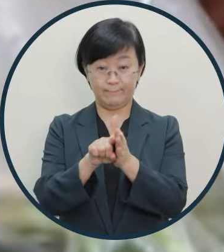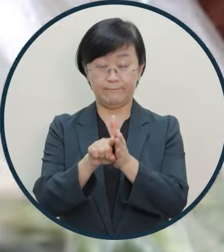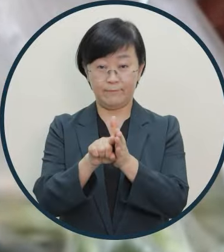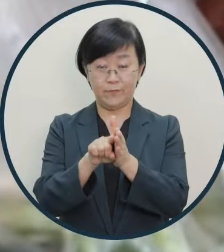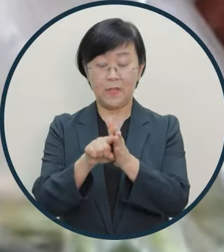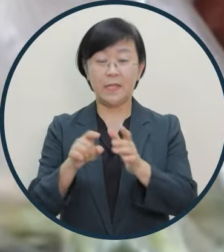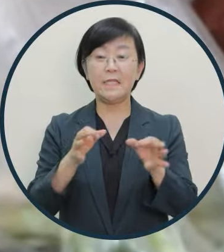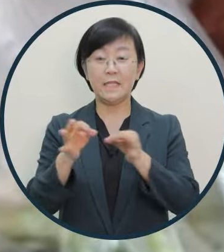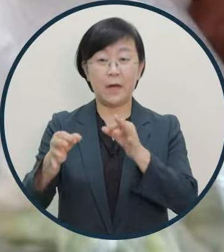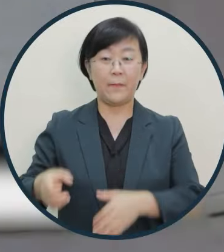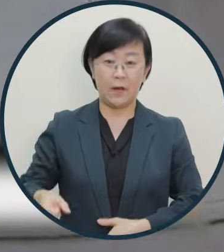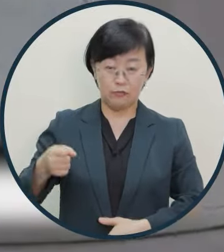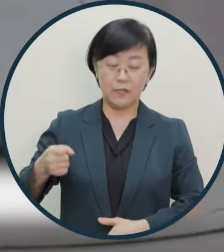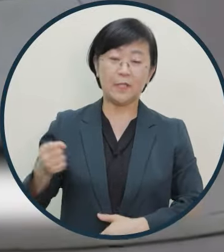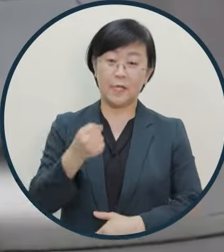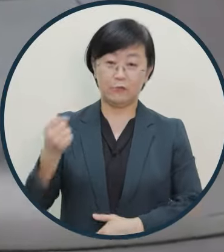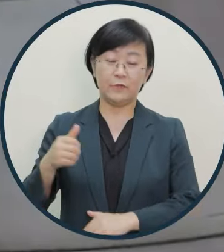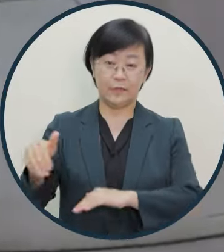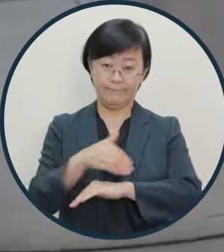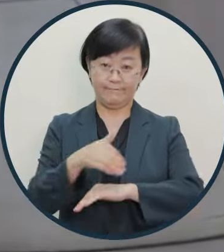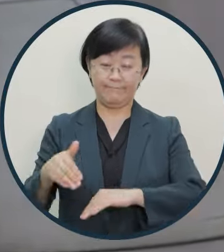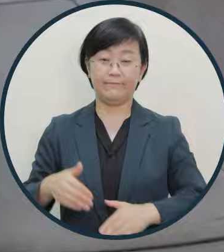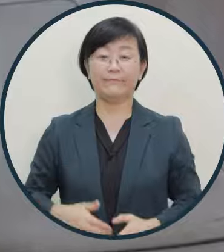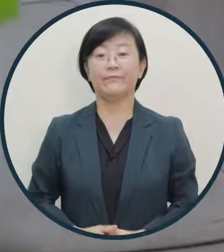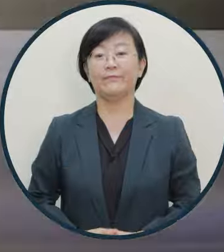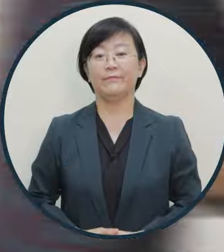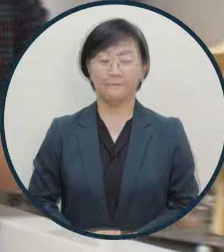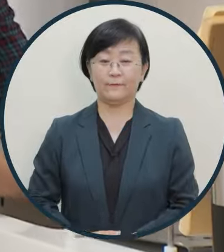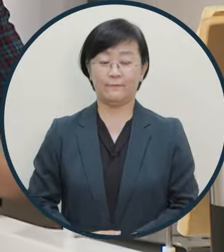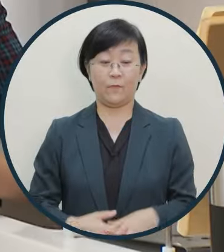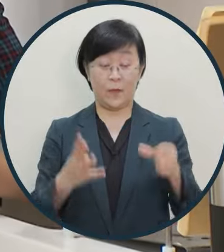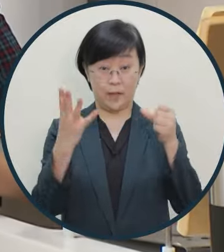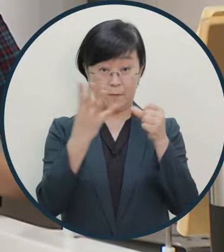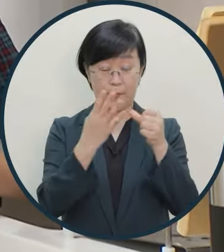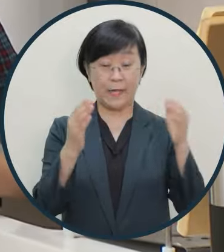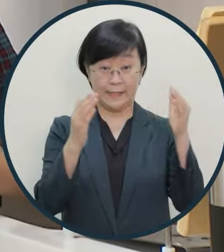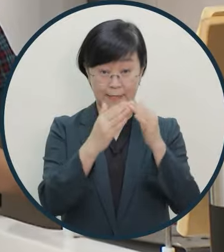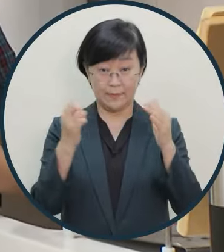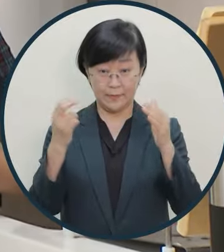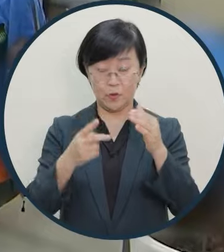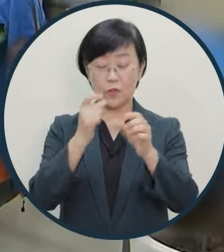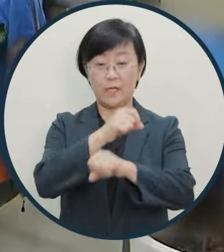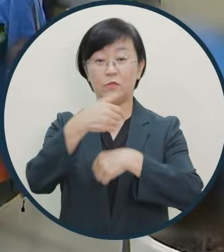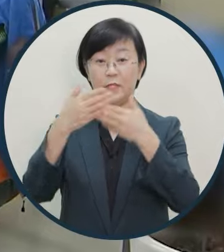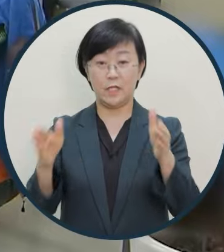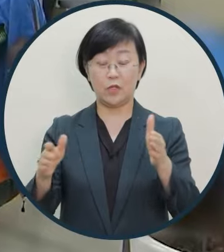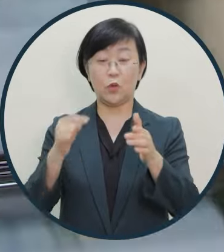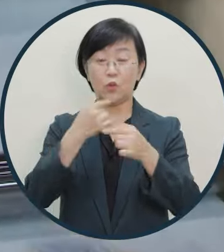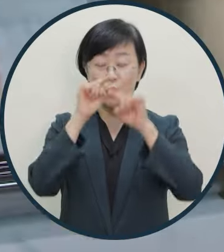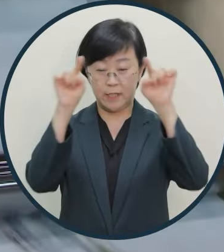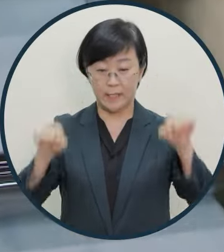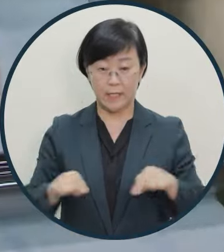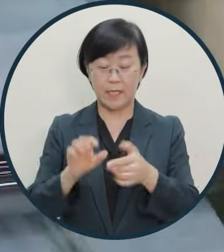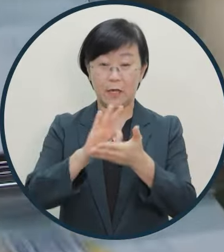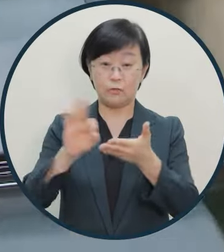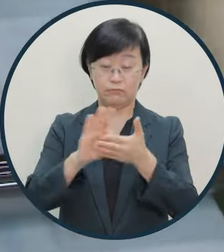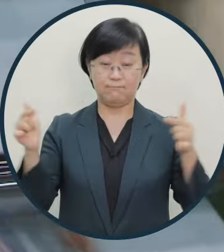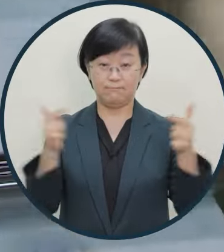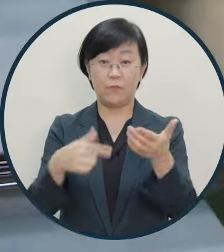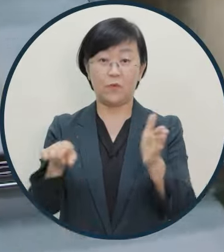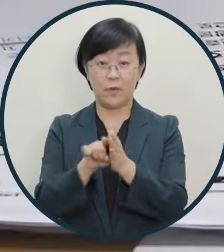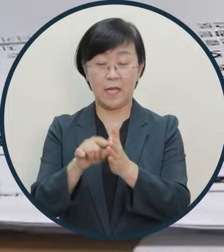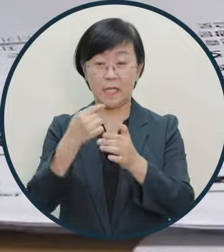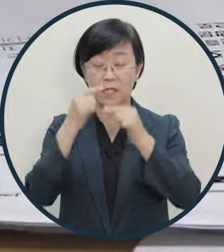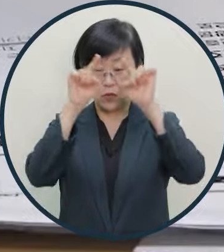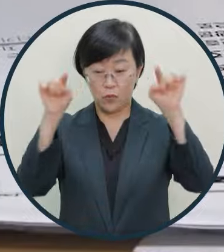봉투의 사용을 줄이기 위해 장바구니를 지참해주세요. 네 번째, 집이나 사무실에선 종이의 낭비를 줄이기